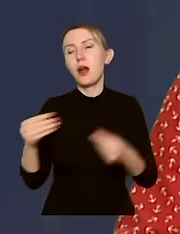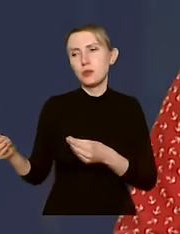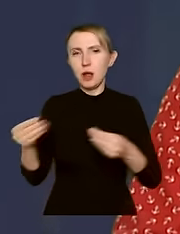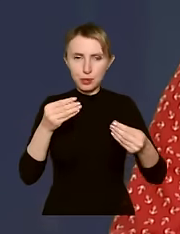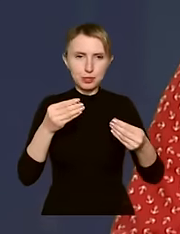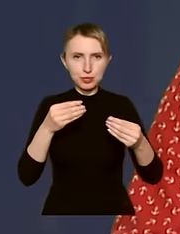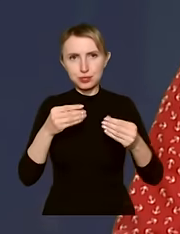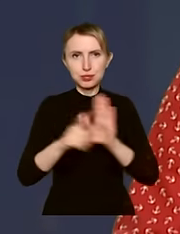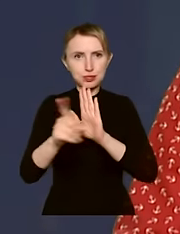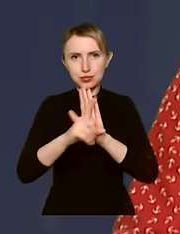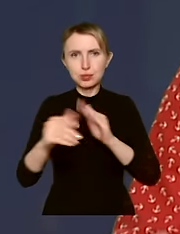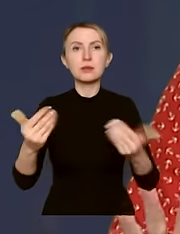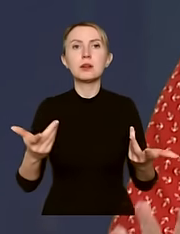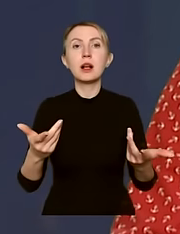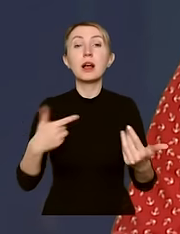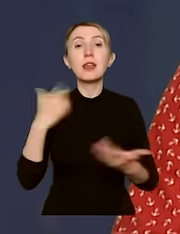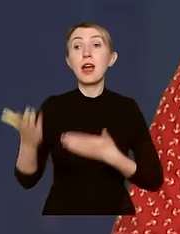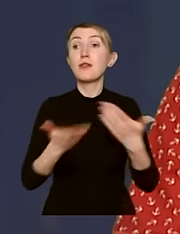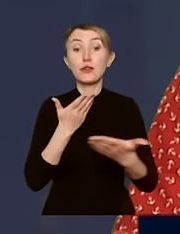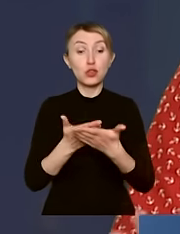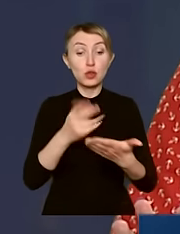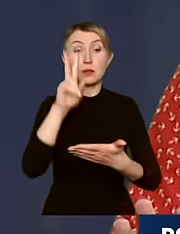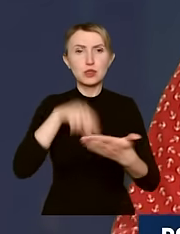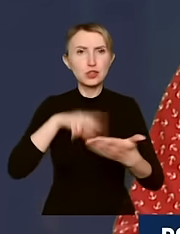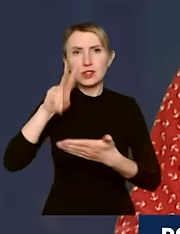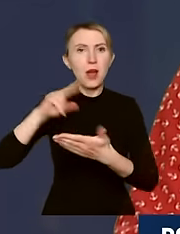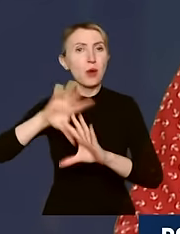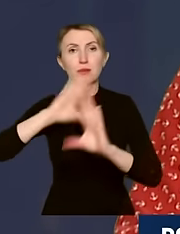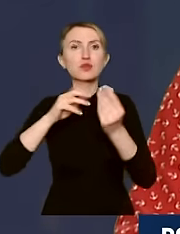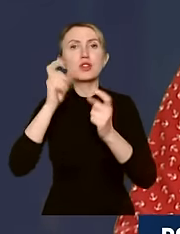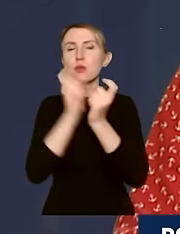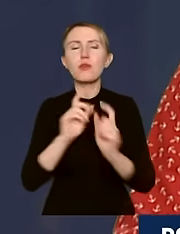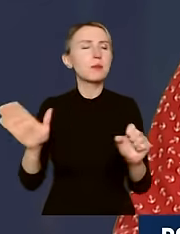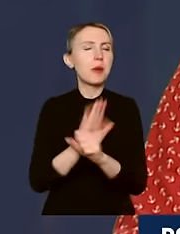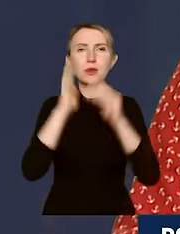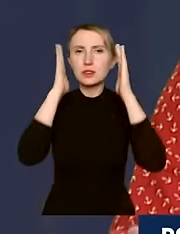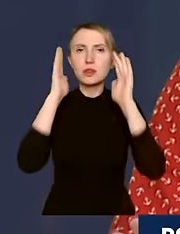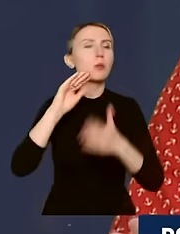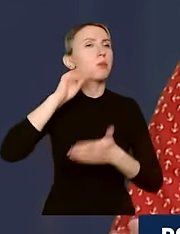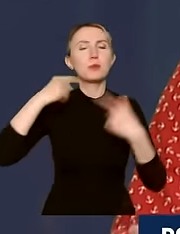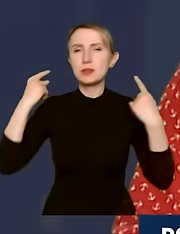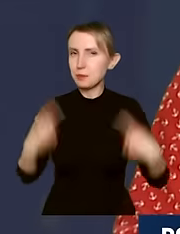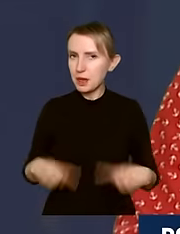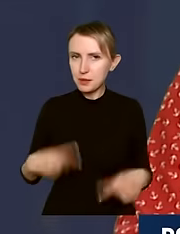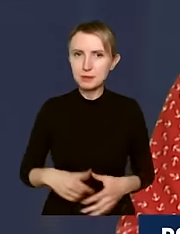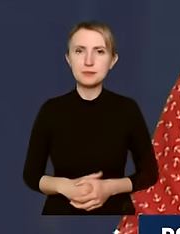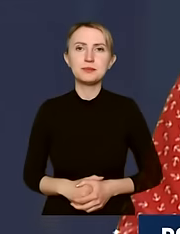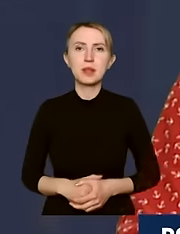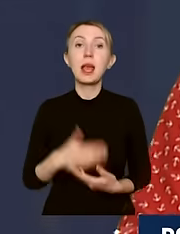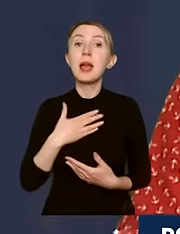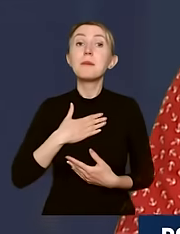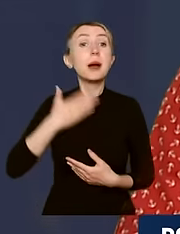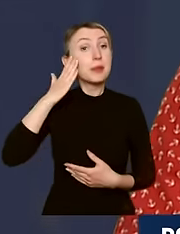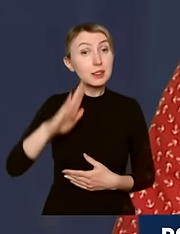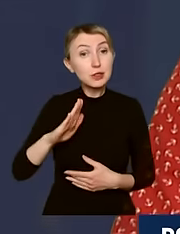czy odwrotnie. Ja ten wniosek przejrzałam, przeczytałam te wszystkie punkty i z pełną świadomością nie złożyłam podpisu. Mam nadzieję, że